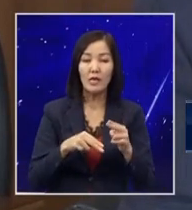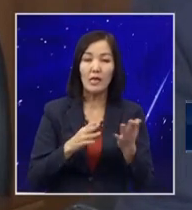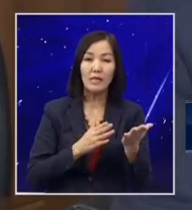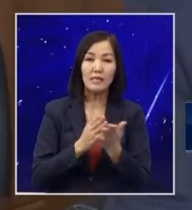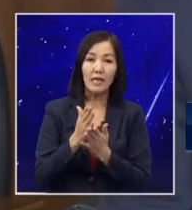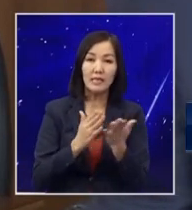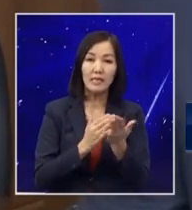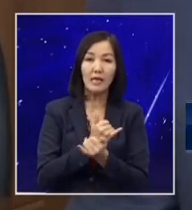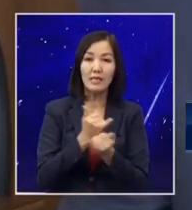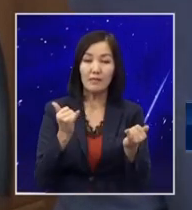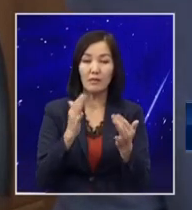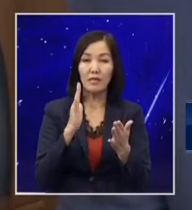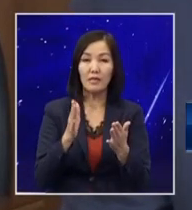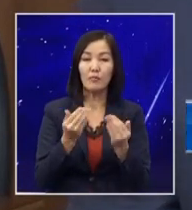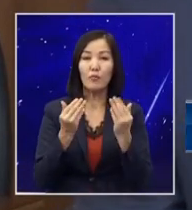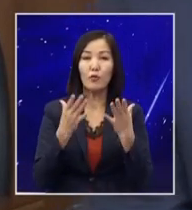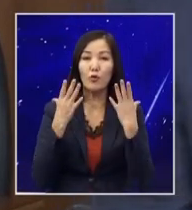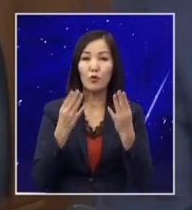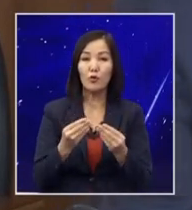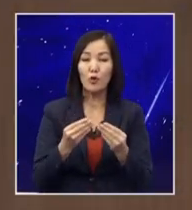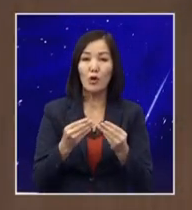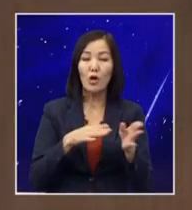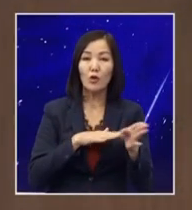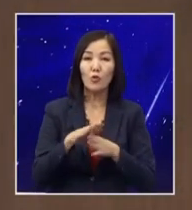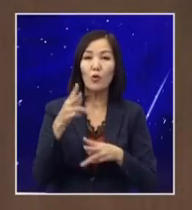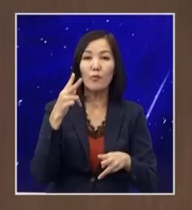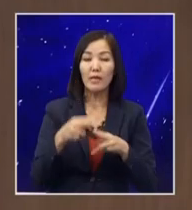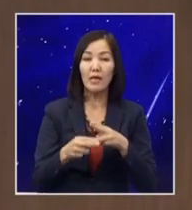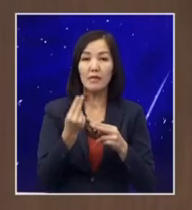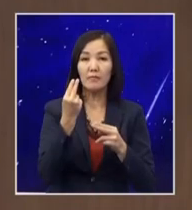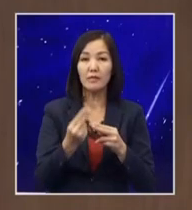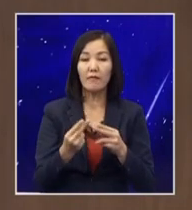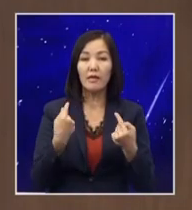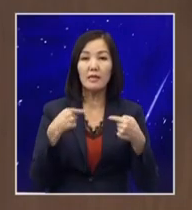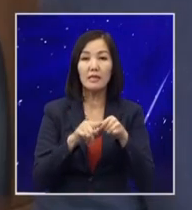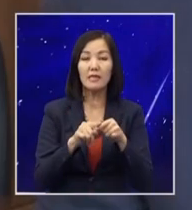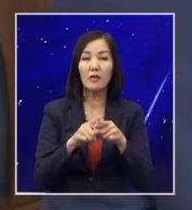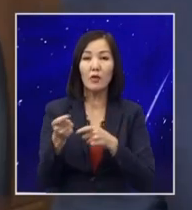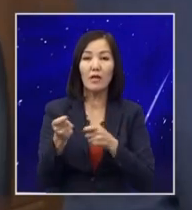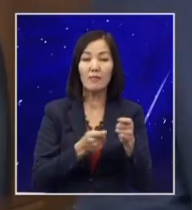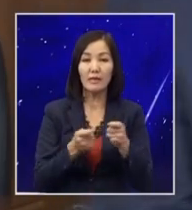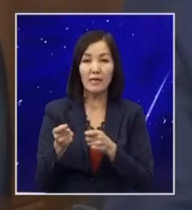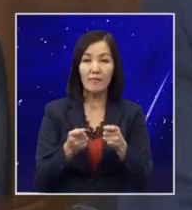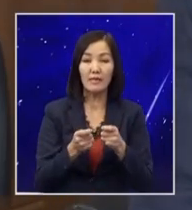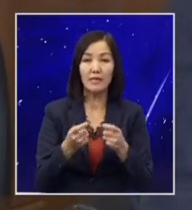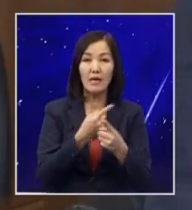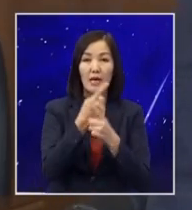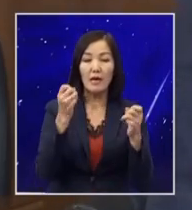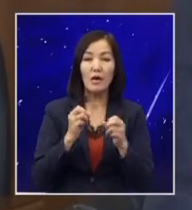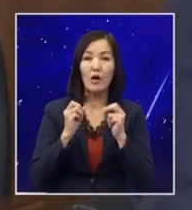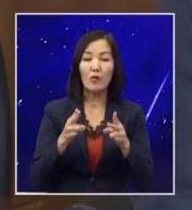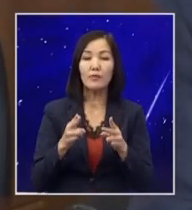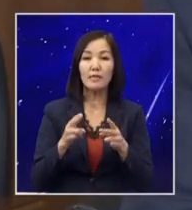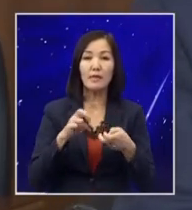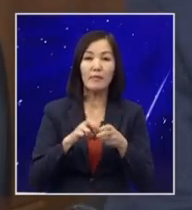саласындағы қызметтер. Бүгінгі таңда жұмыстар толығымен аяқталып, цифрлық технологиялар басқармасымен ақпараттық қауіпсіздік